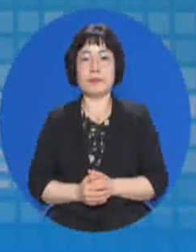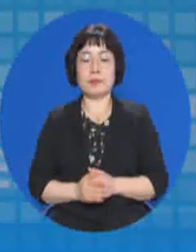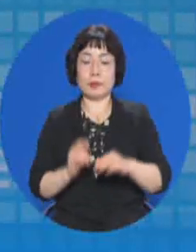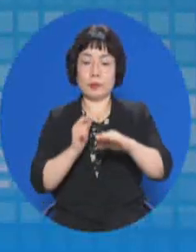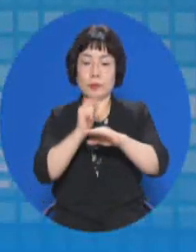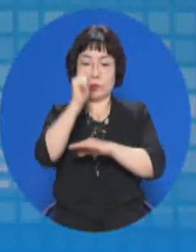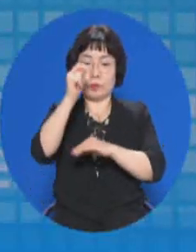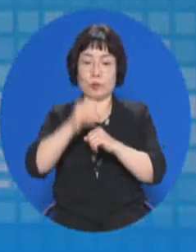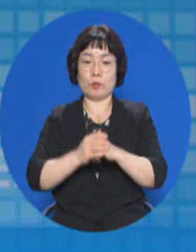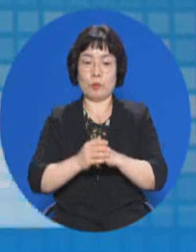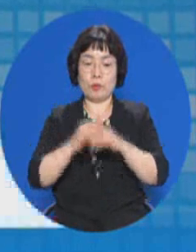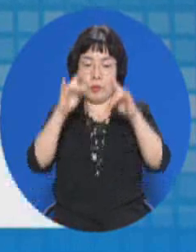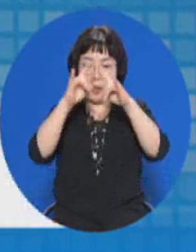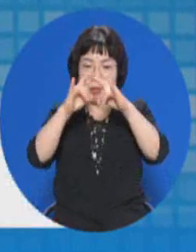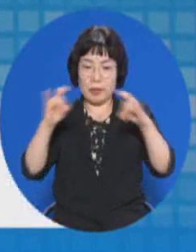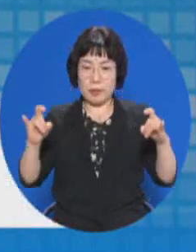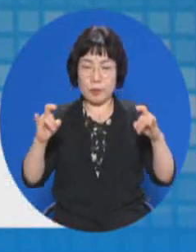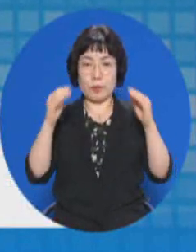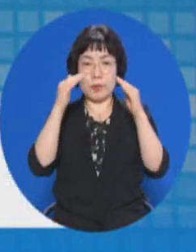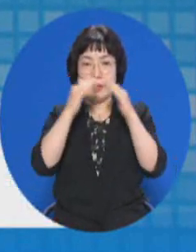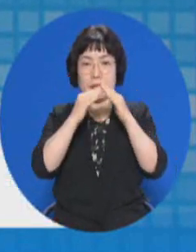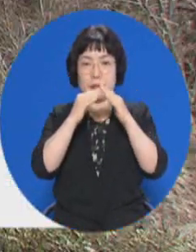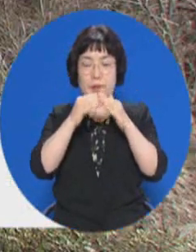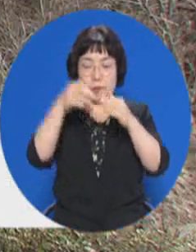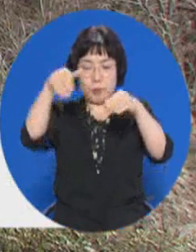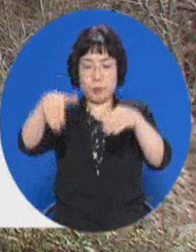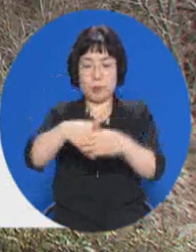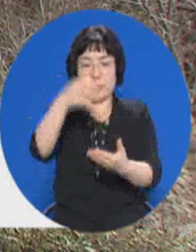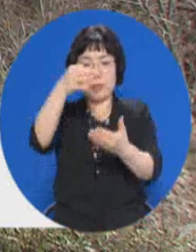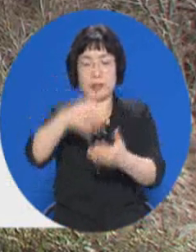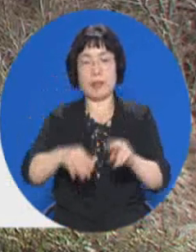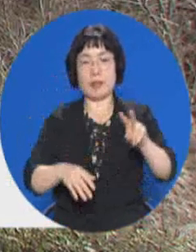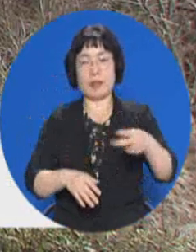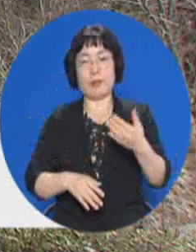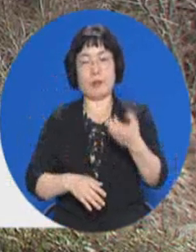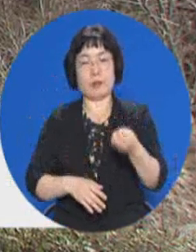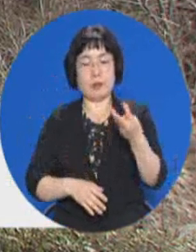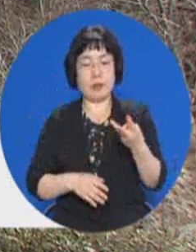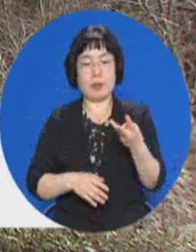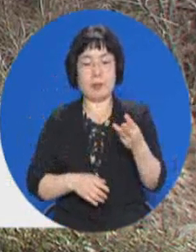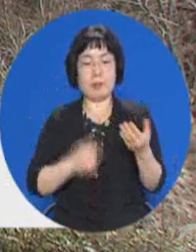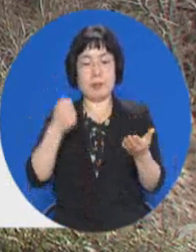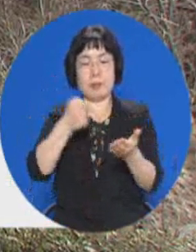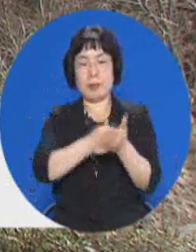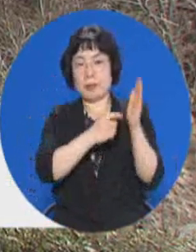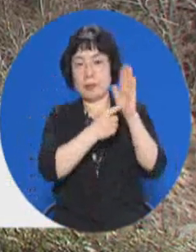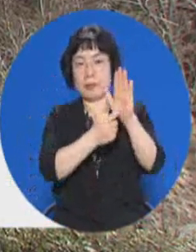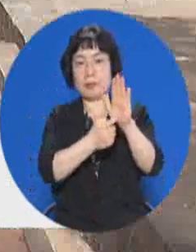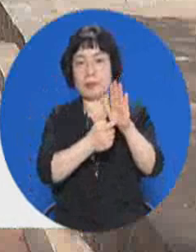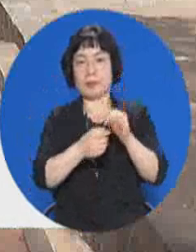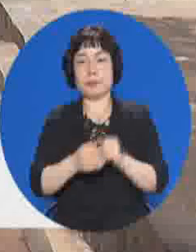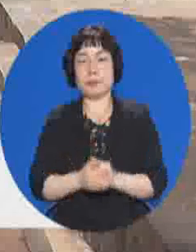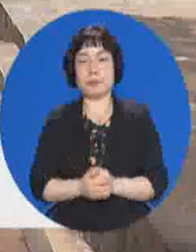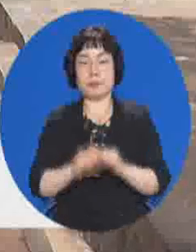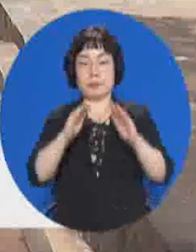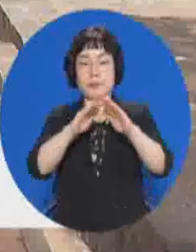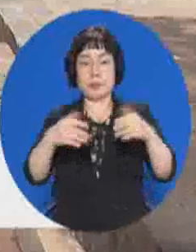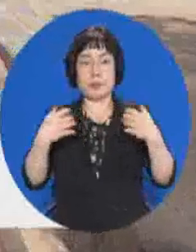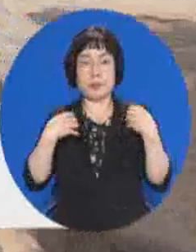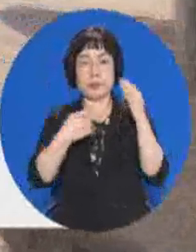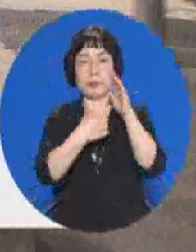고흥 죽산제가 전라남도 지정문화재인 문화재 자료 제293호로 지정 고시됐습니다.